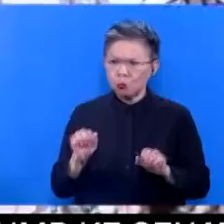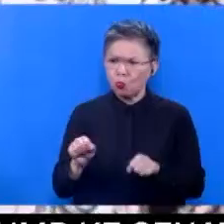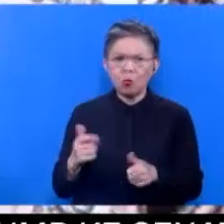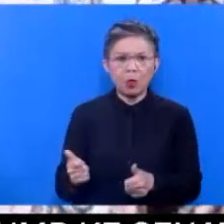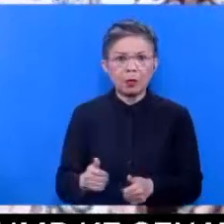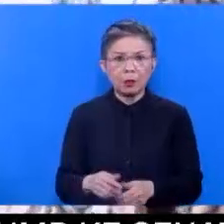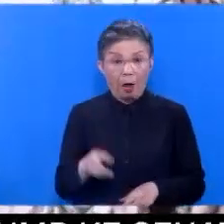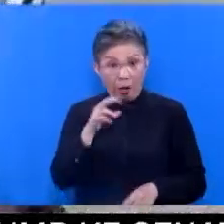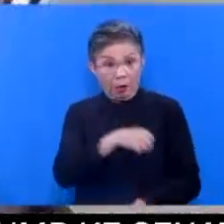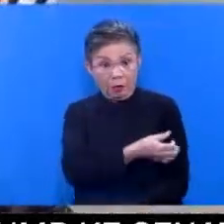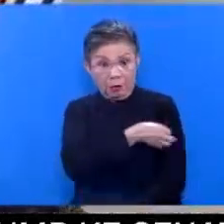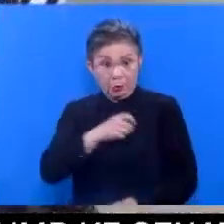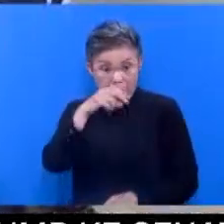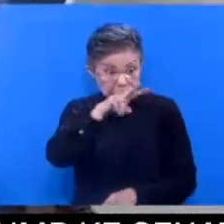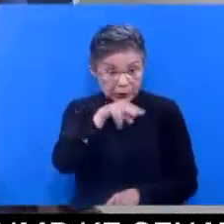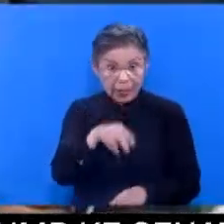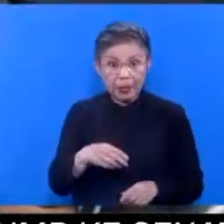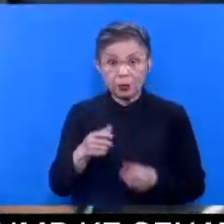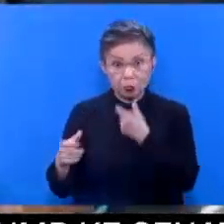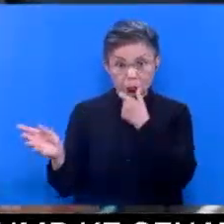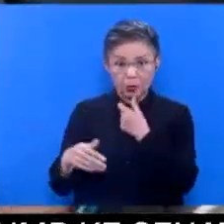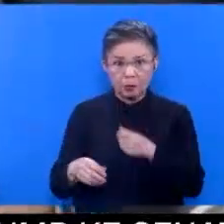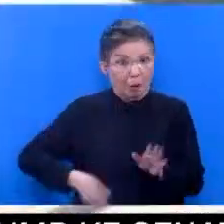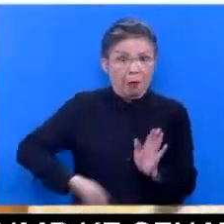kabur begitu melihat kedatangan petugas.